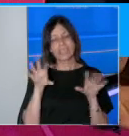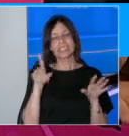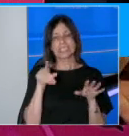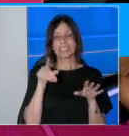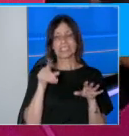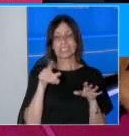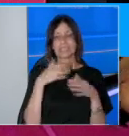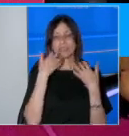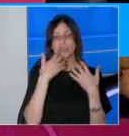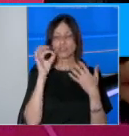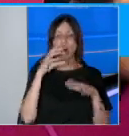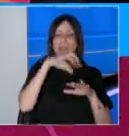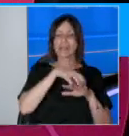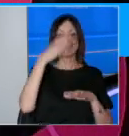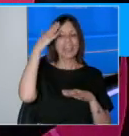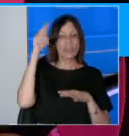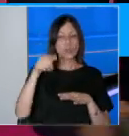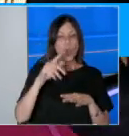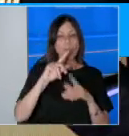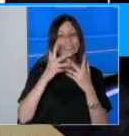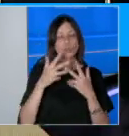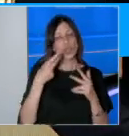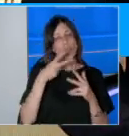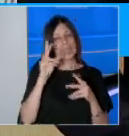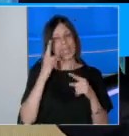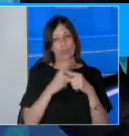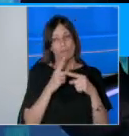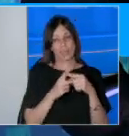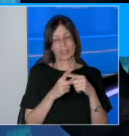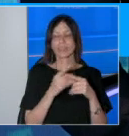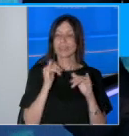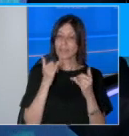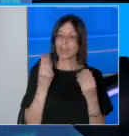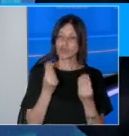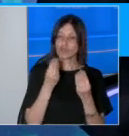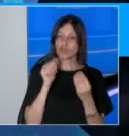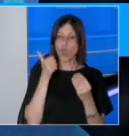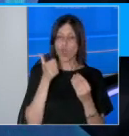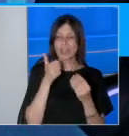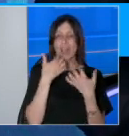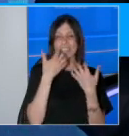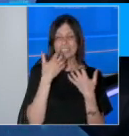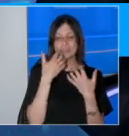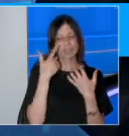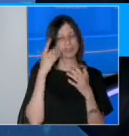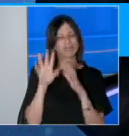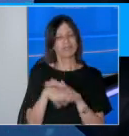על הר הבית, שיכירו אותו בצורה יותר חיובית. קודם כל, לבאר את הבורות בנושא